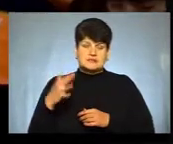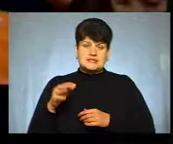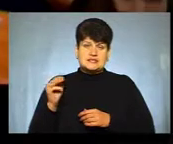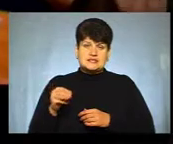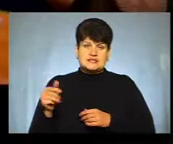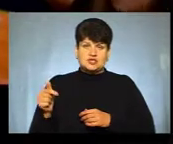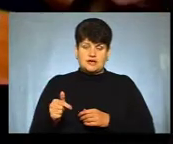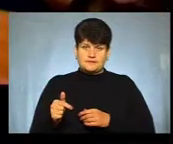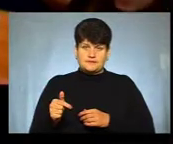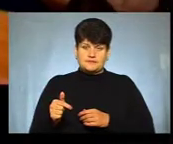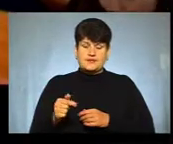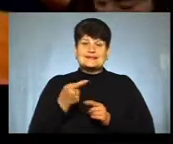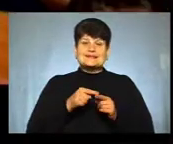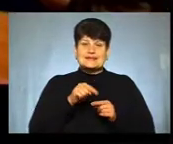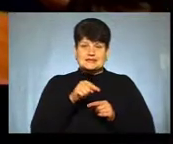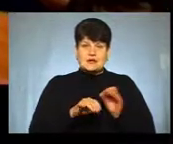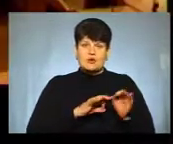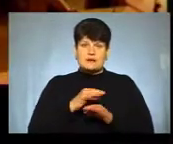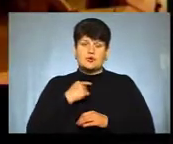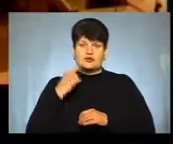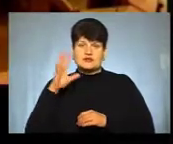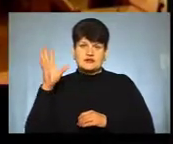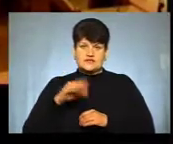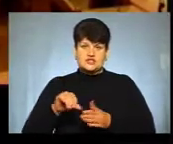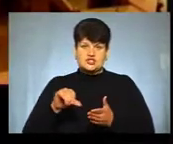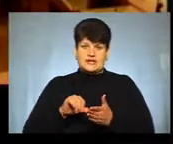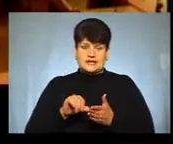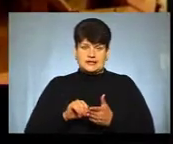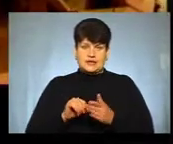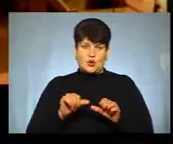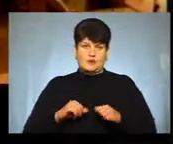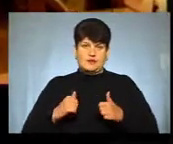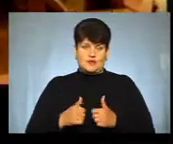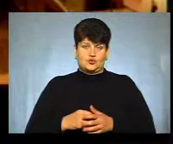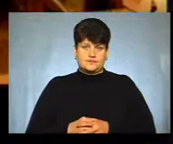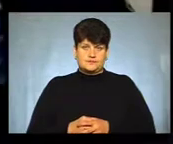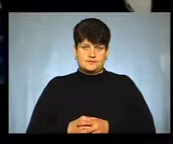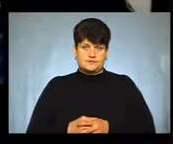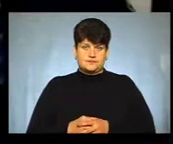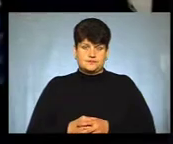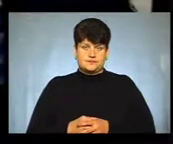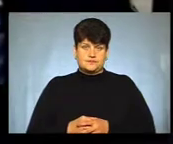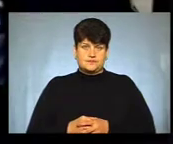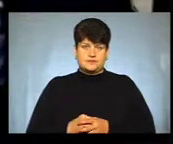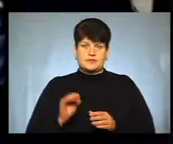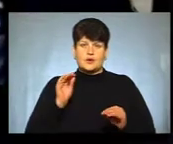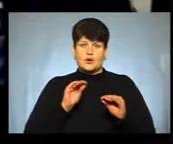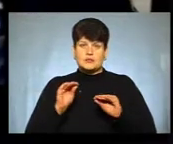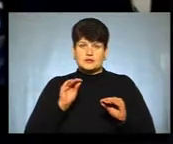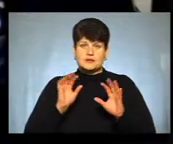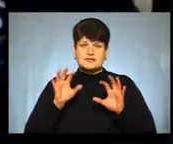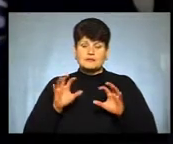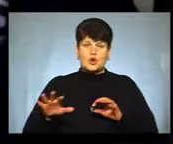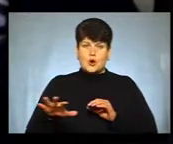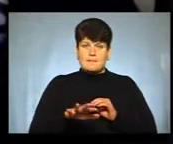тисяч гривень. За цей проект проголосували всі члени номінаційного комітету. Облаштування баскетбольного